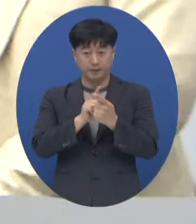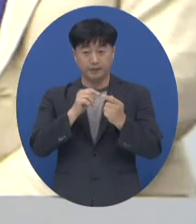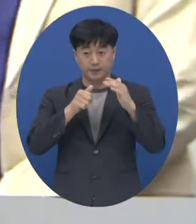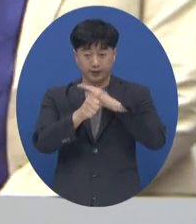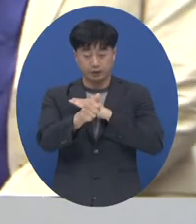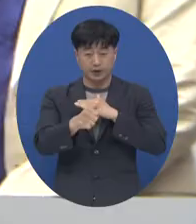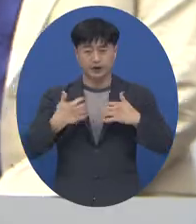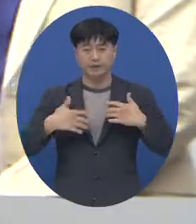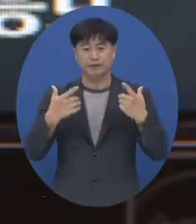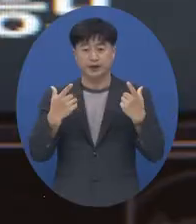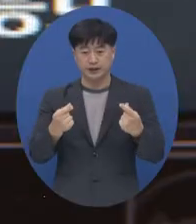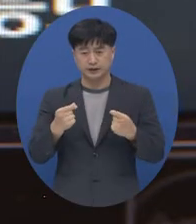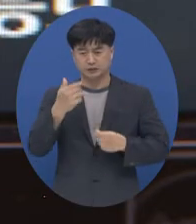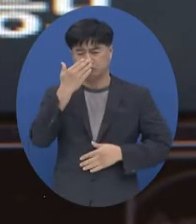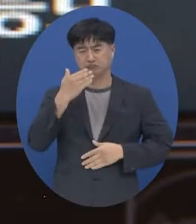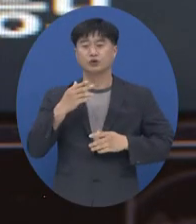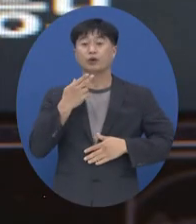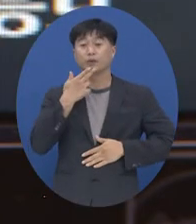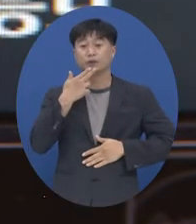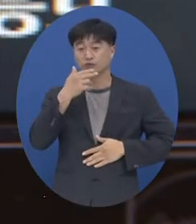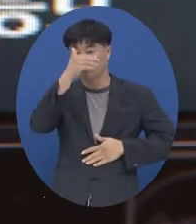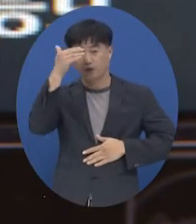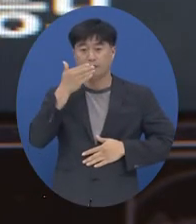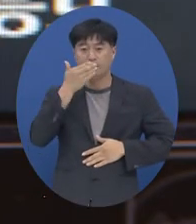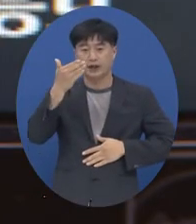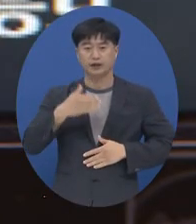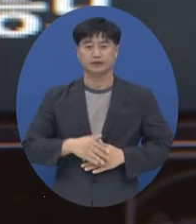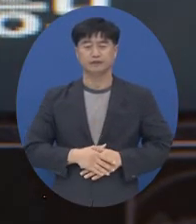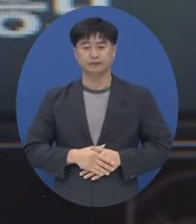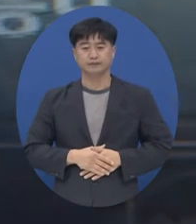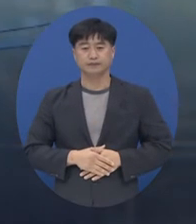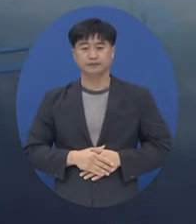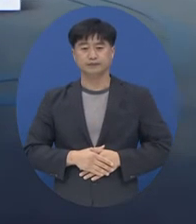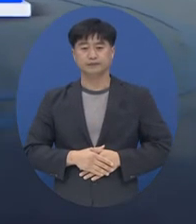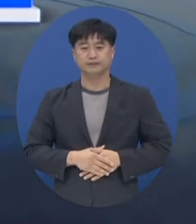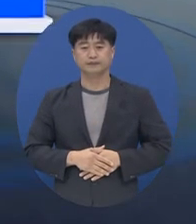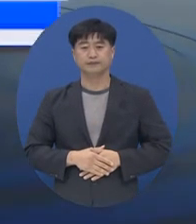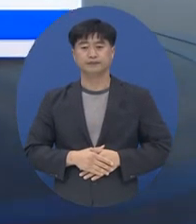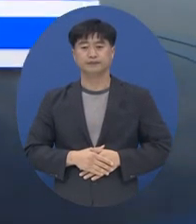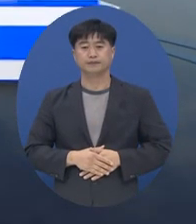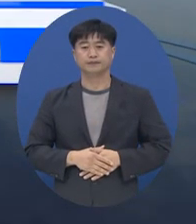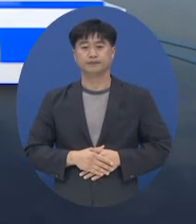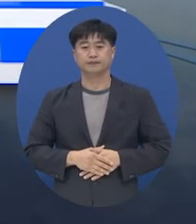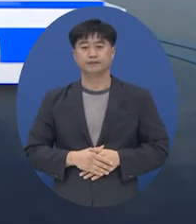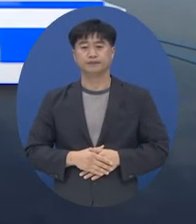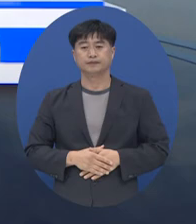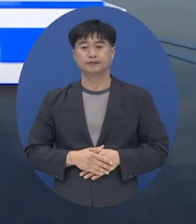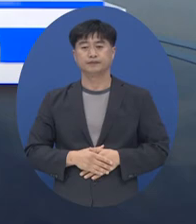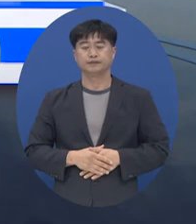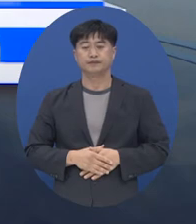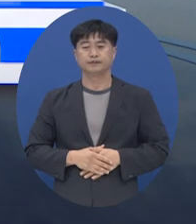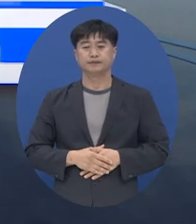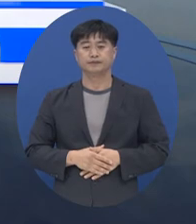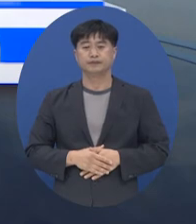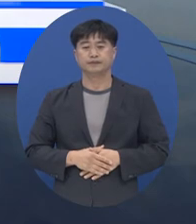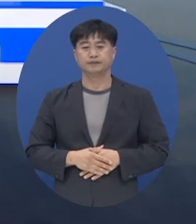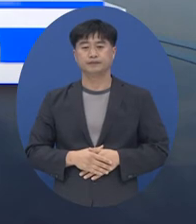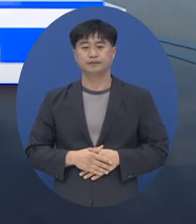마치 게임처럼 지루하지 않게 둘러볼 수 있습니다 경기 gtv 최저 입니다